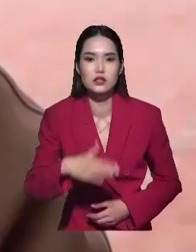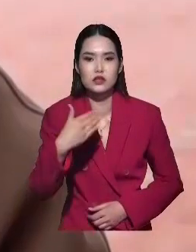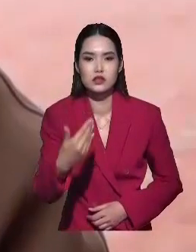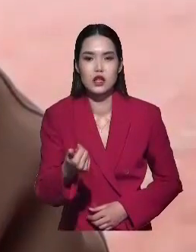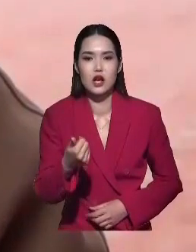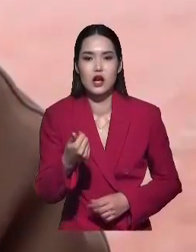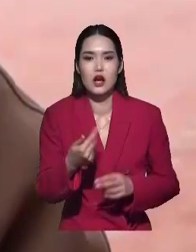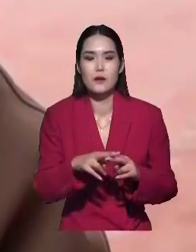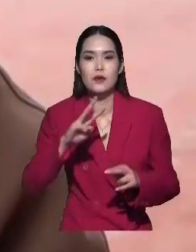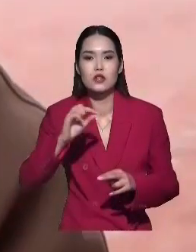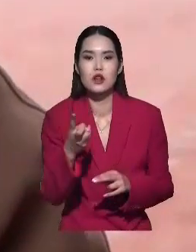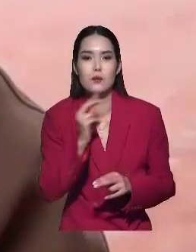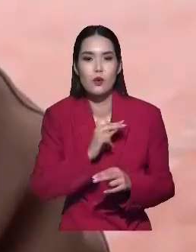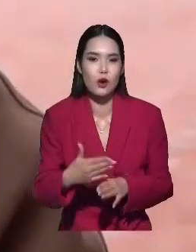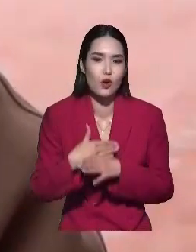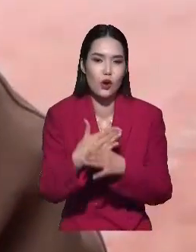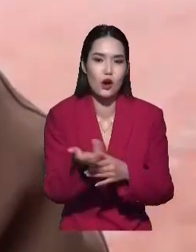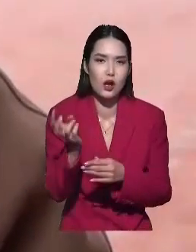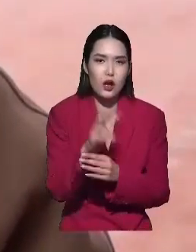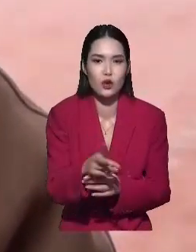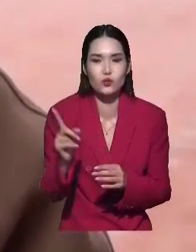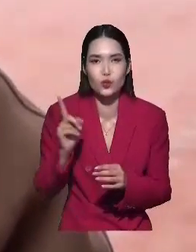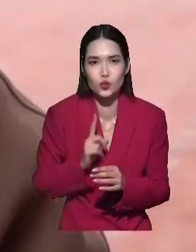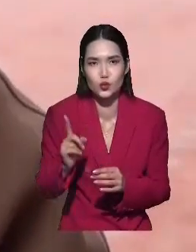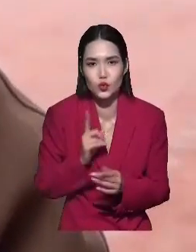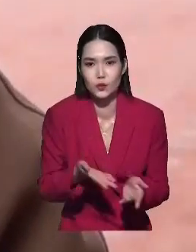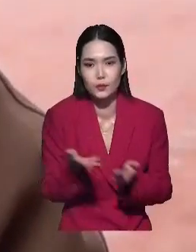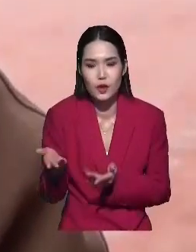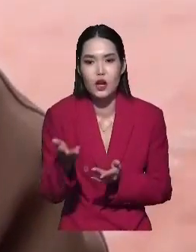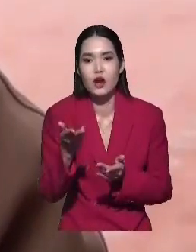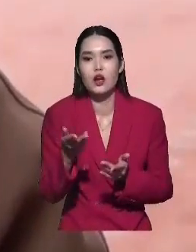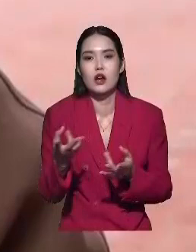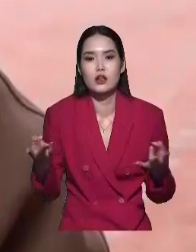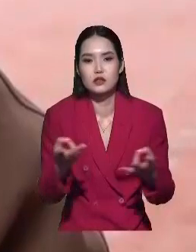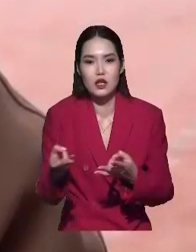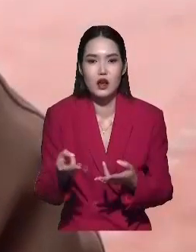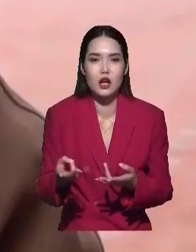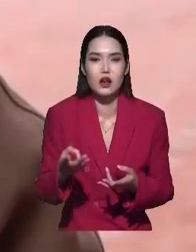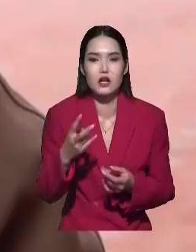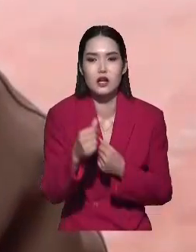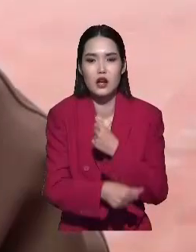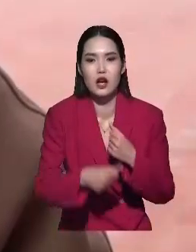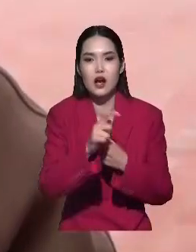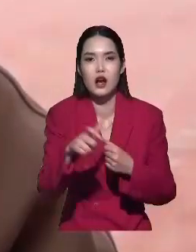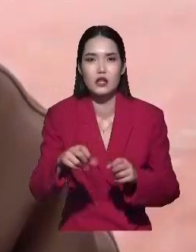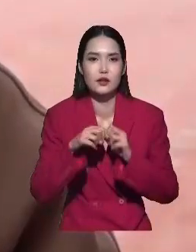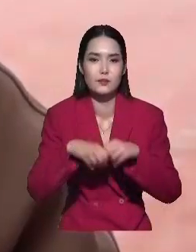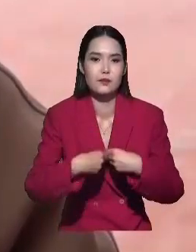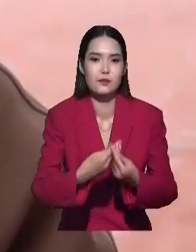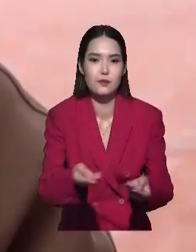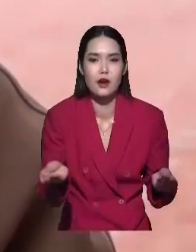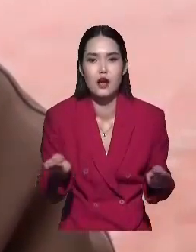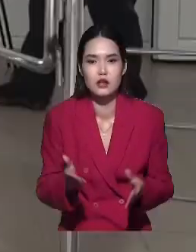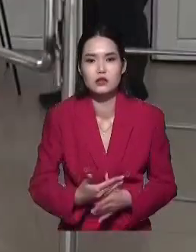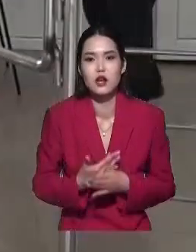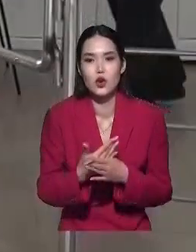еріктілер штабы осы келген көмекті түсіріп алып, реттеп, керекті адамдарға таратып беруге